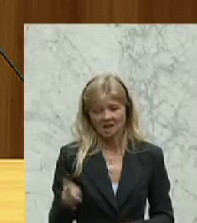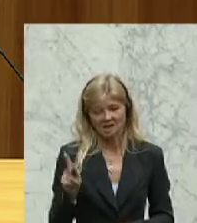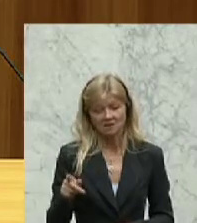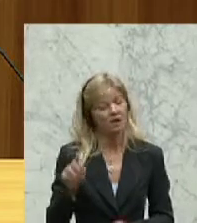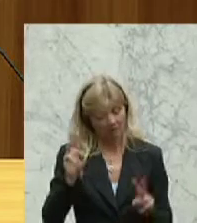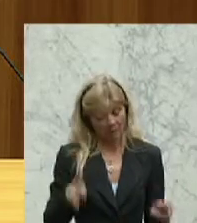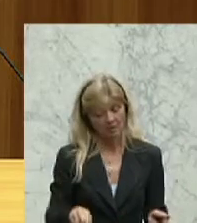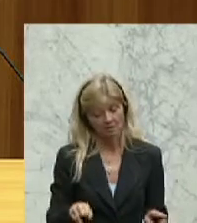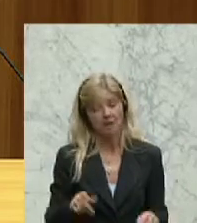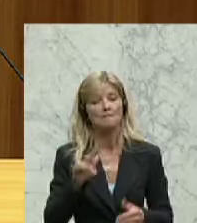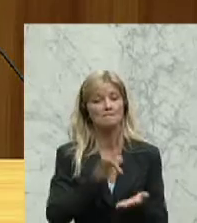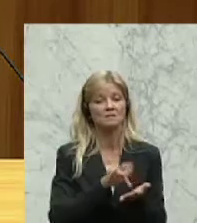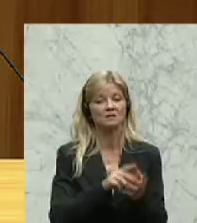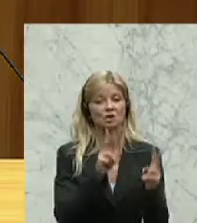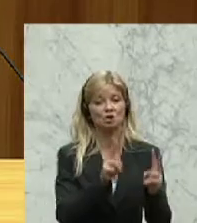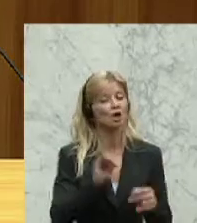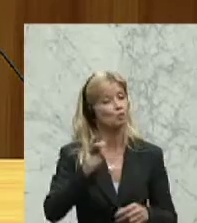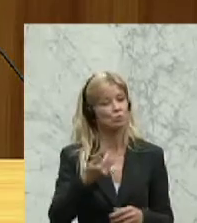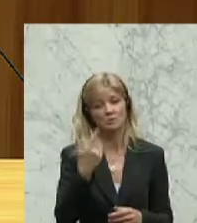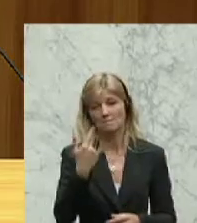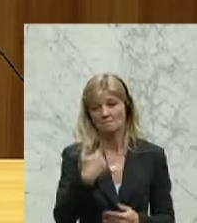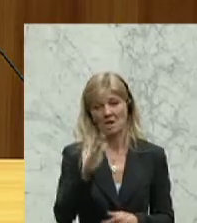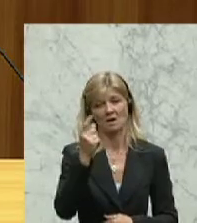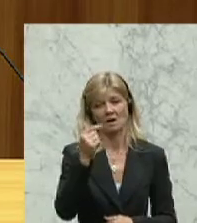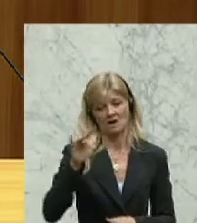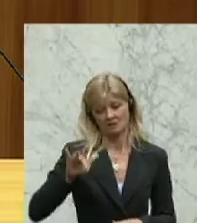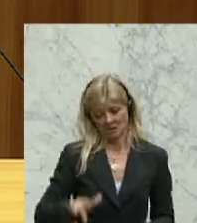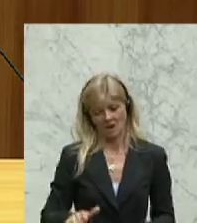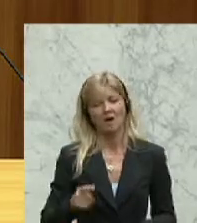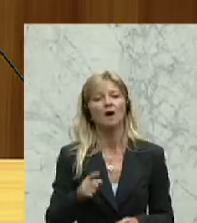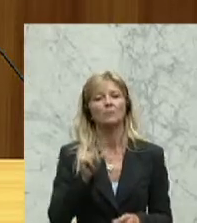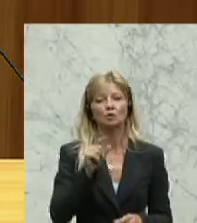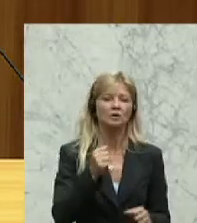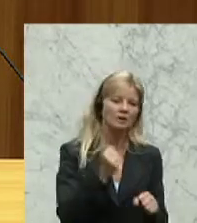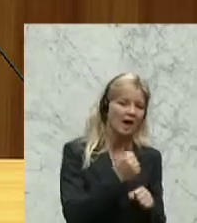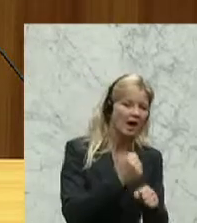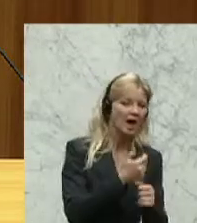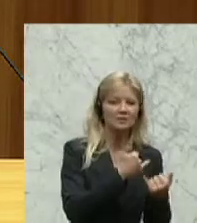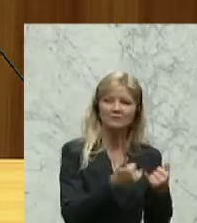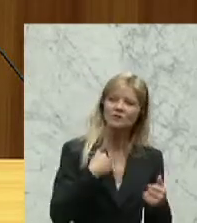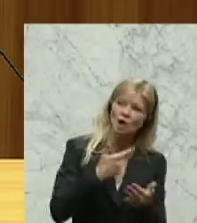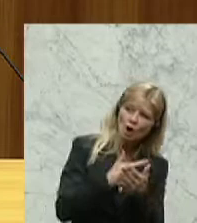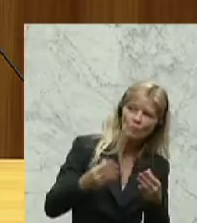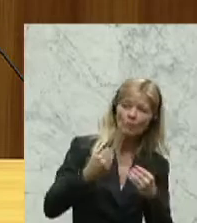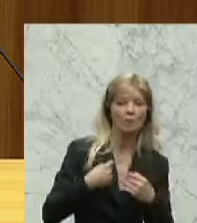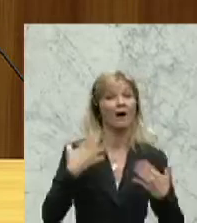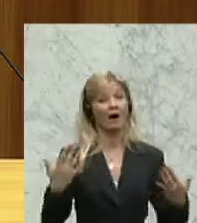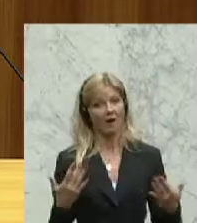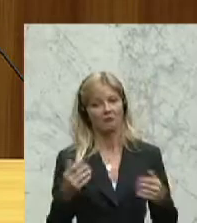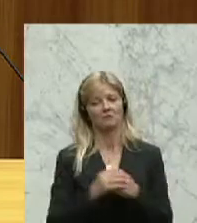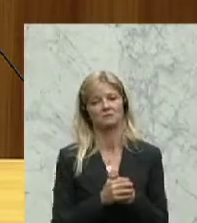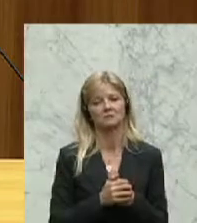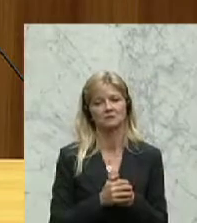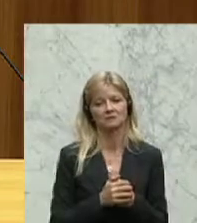arbeit muss sich wieder lohnen ja dagegen ist nichts einzuwenden aber es müssen auch die ausgaben die